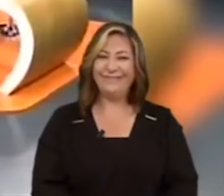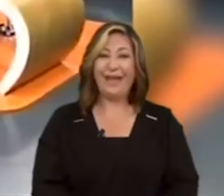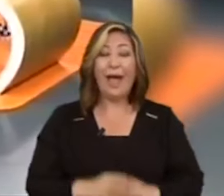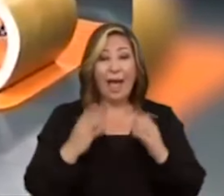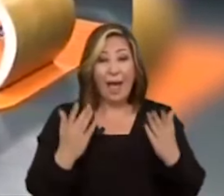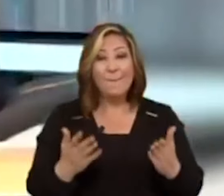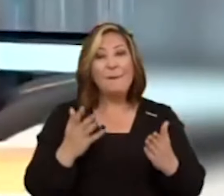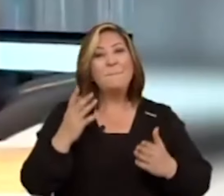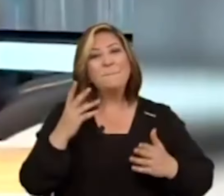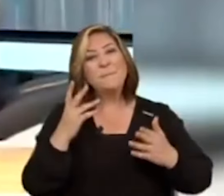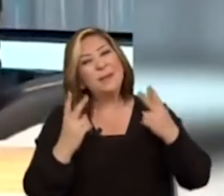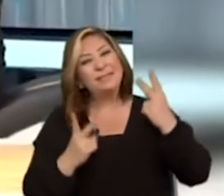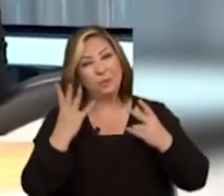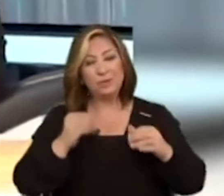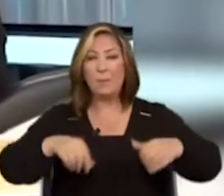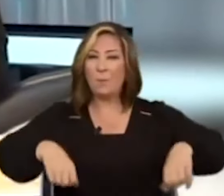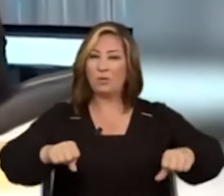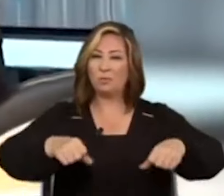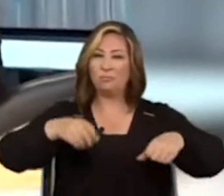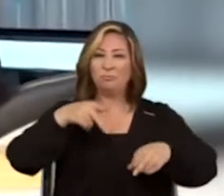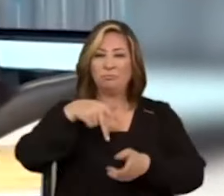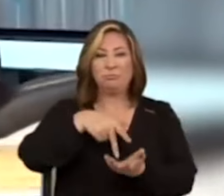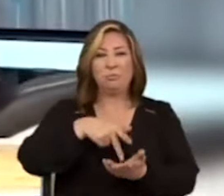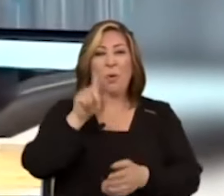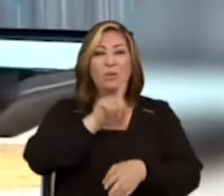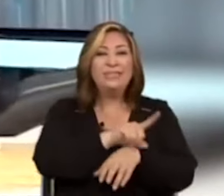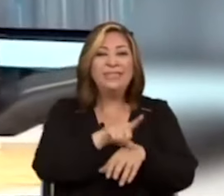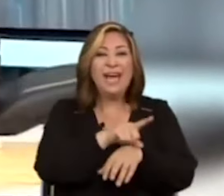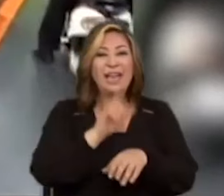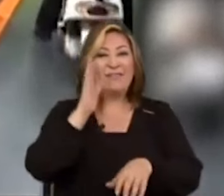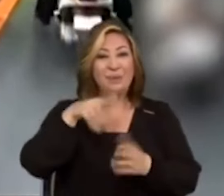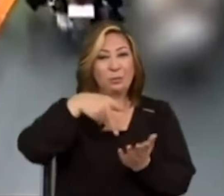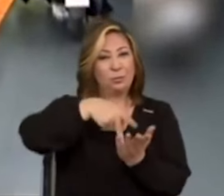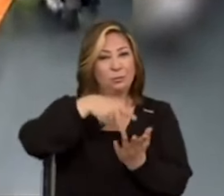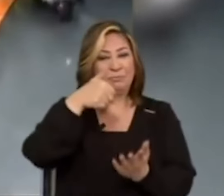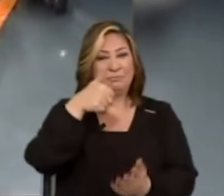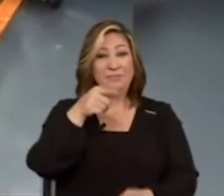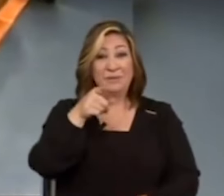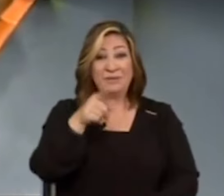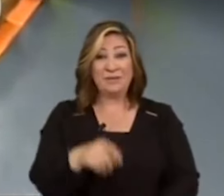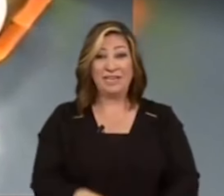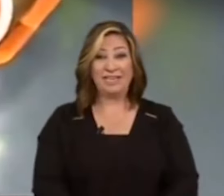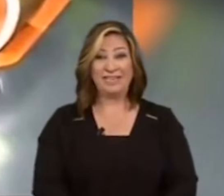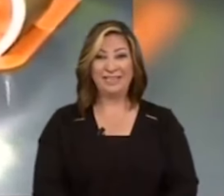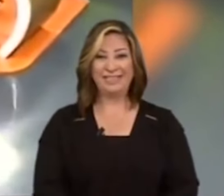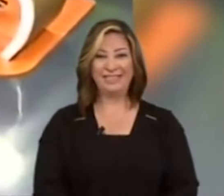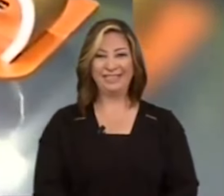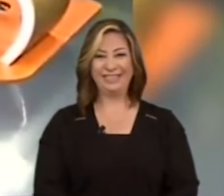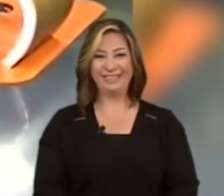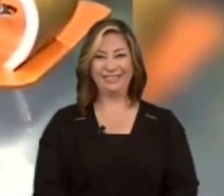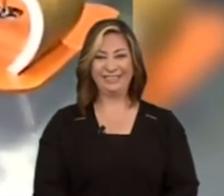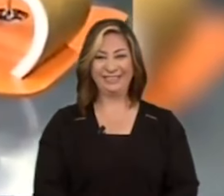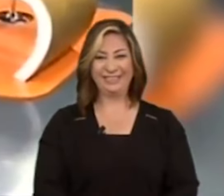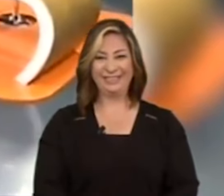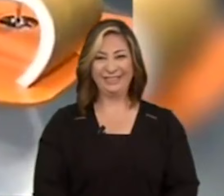beyler. Fakat nadiren de olsa iki tekerlek üzerinde 10 saniyeden fazla durabildin. Ya işte